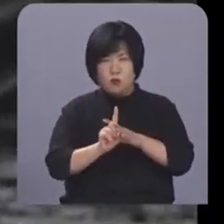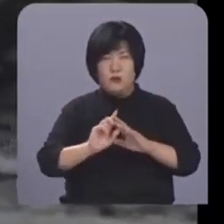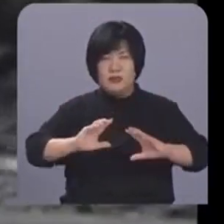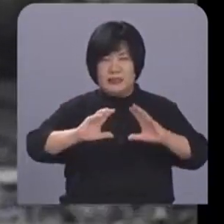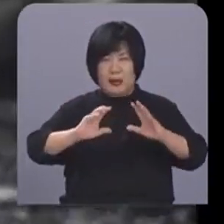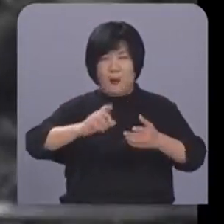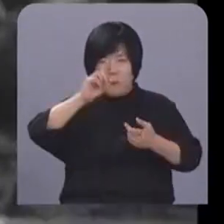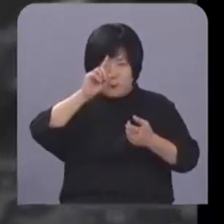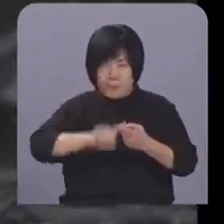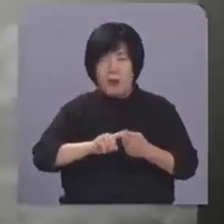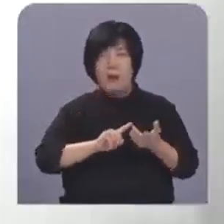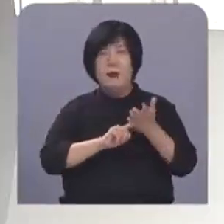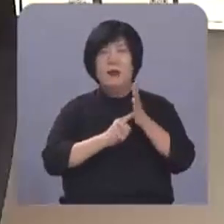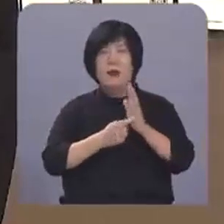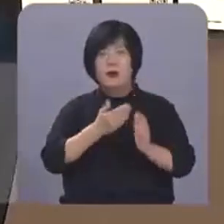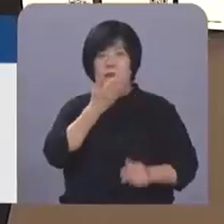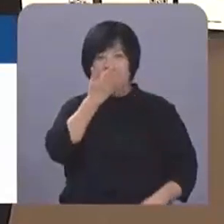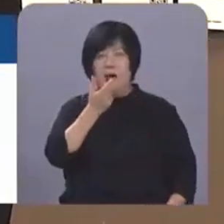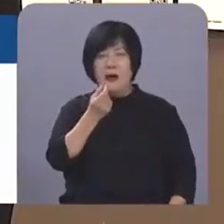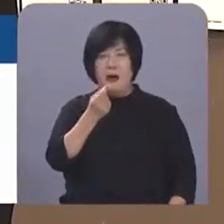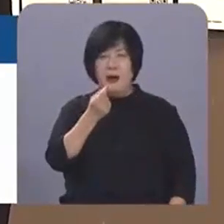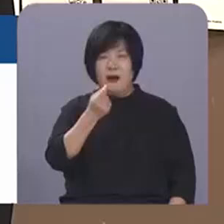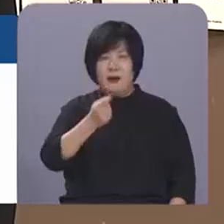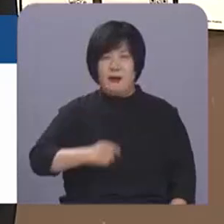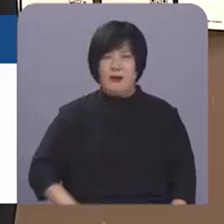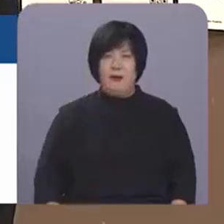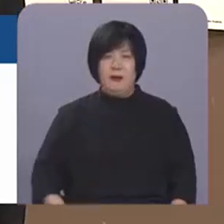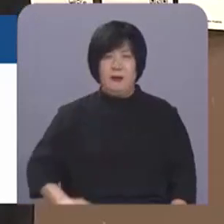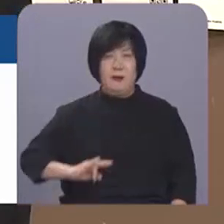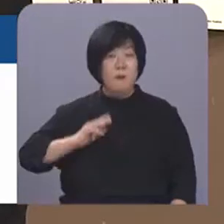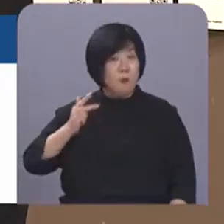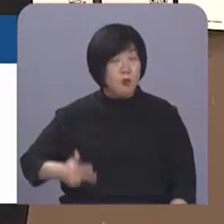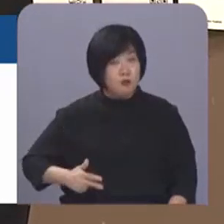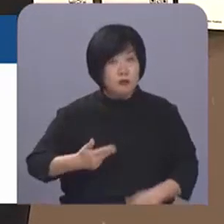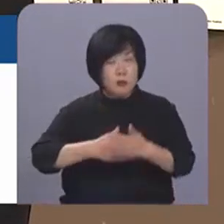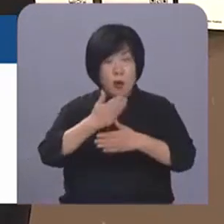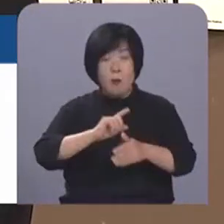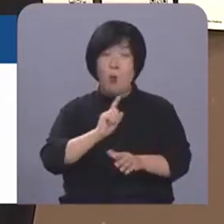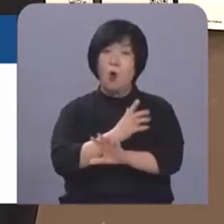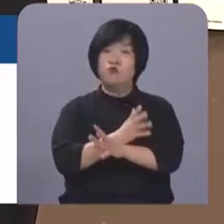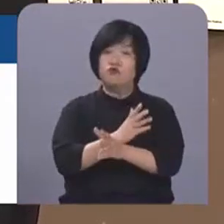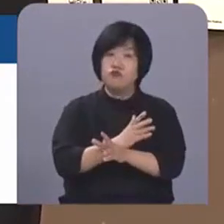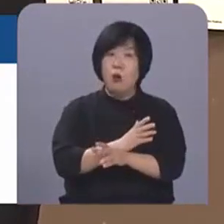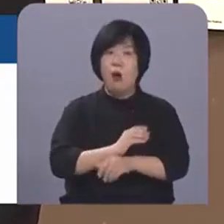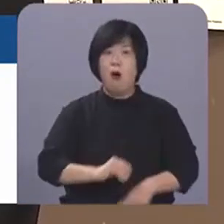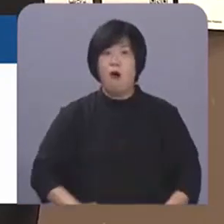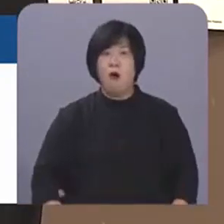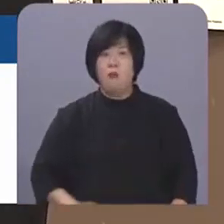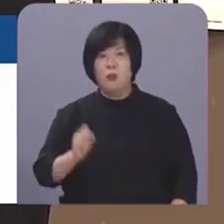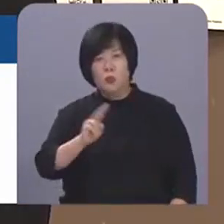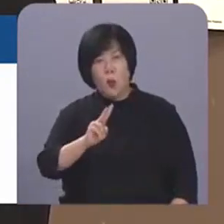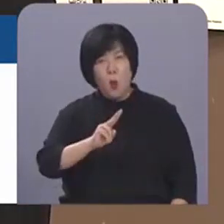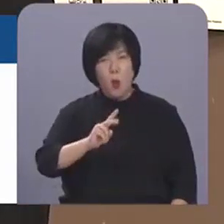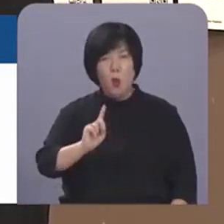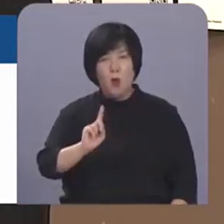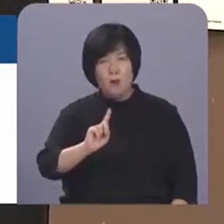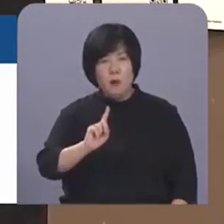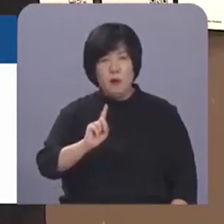있습니다. 여러분들 이제 포르투갈 영화 그러면 어떤 게 생각나세요? 어떤 유머와 그분들이 어떤